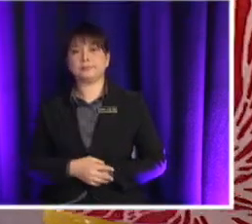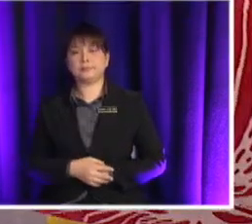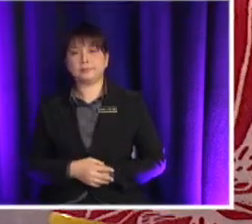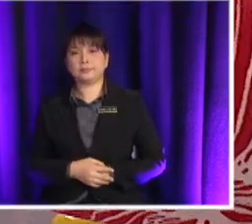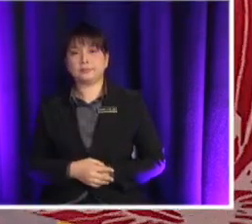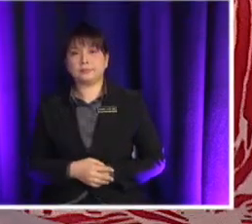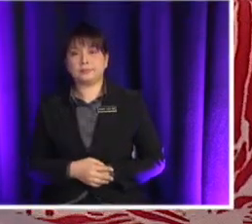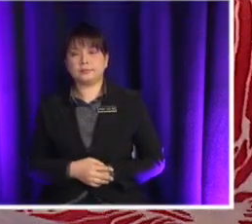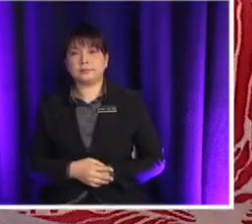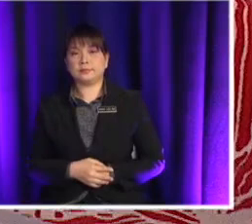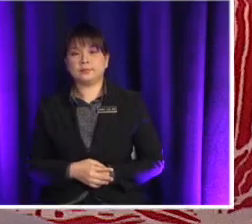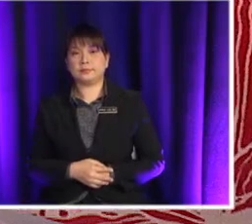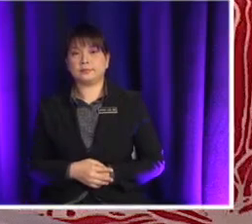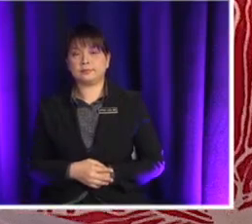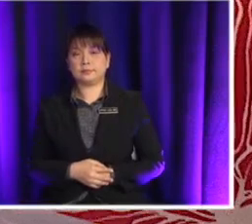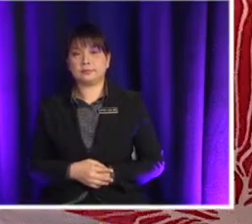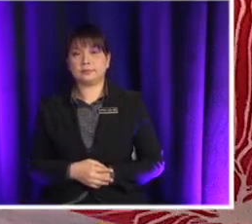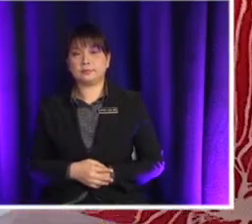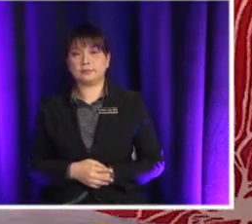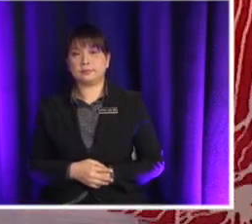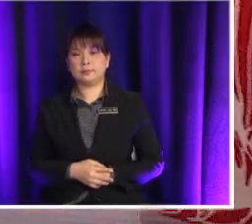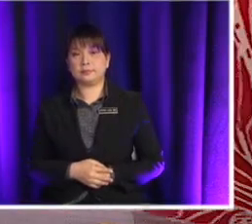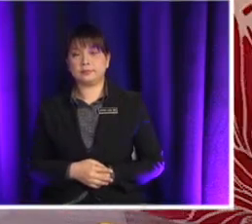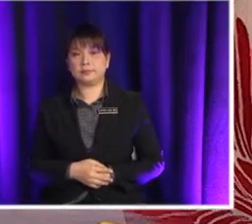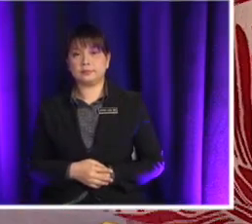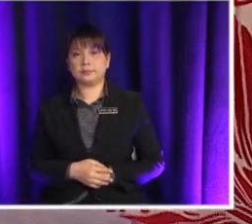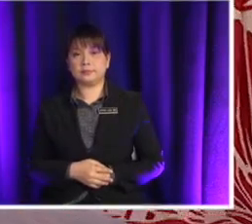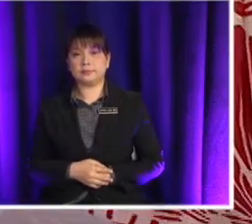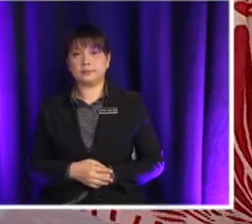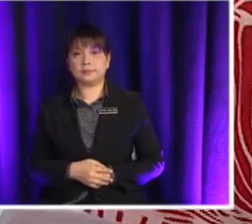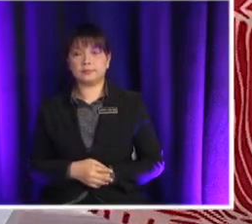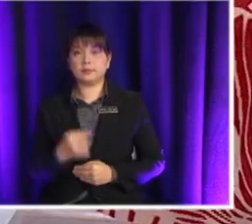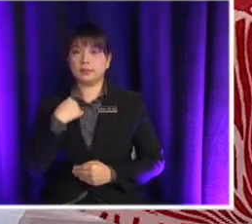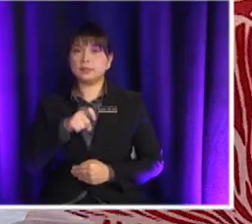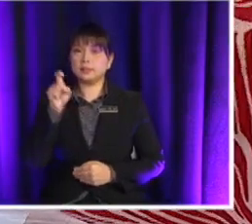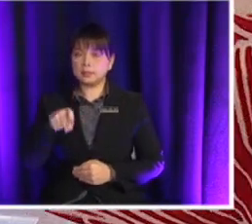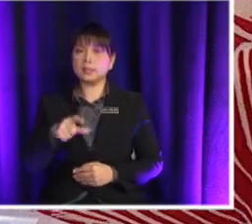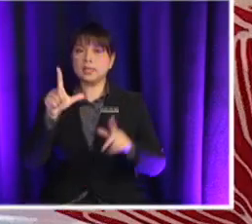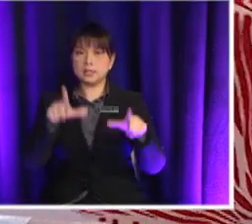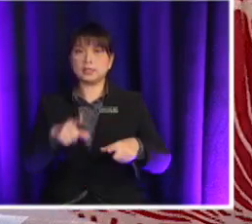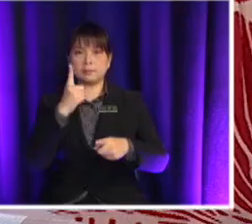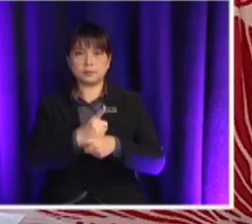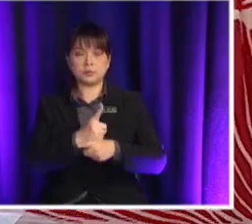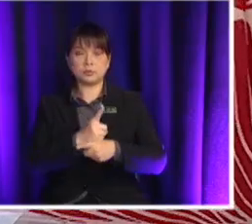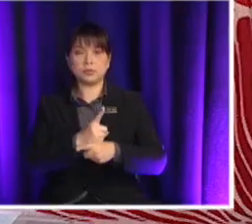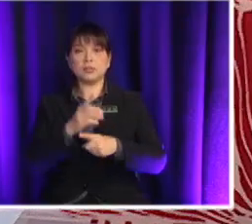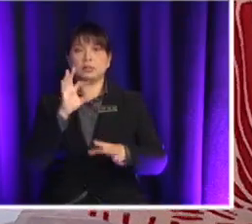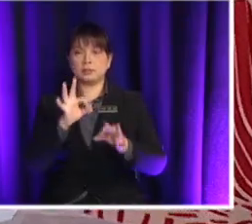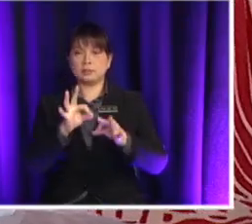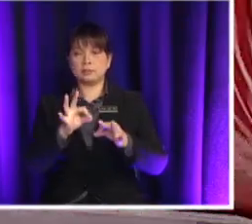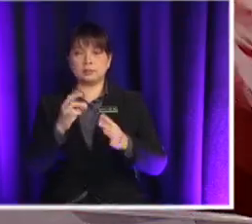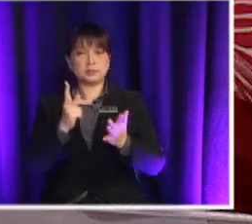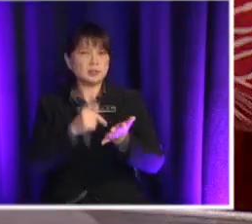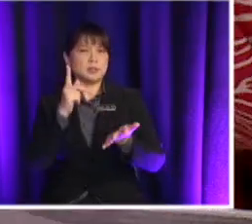terbalik. Dia tak boleh terbalik. So kita kena letak betul lah. Kita kena letak betul. Okey, kadang-kadang murid-murid kita kadang bila dia letak betul,